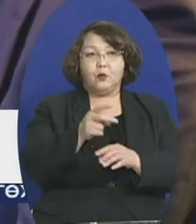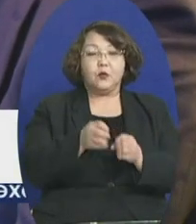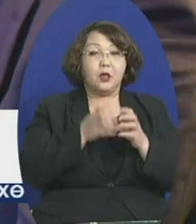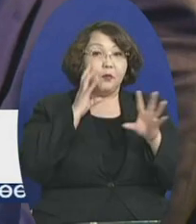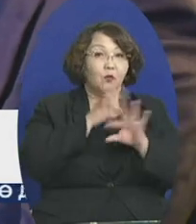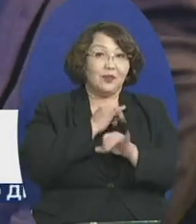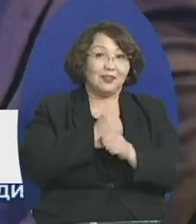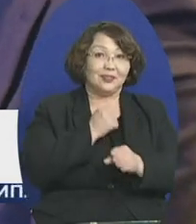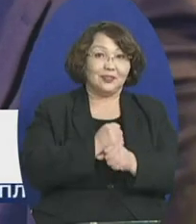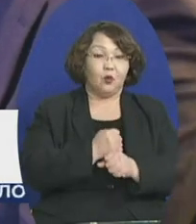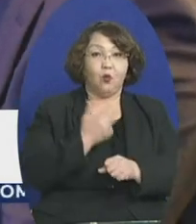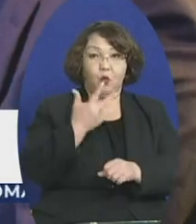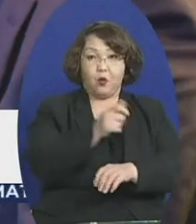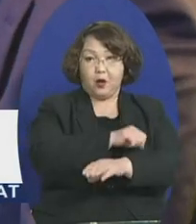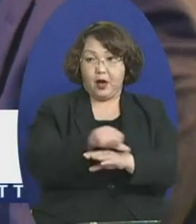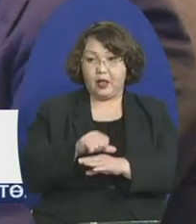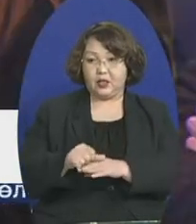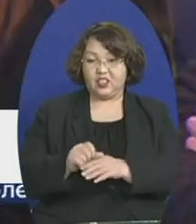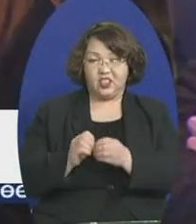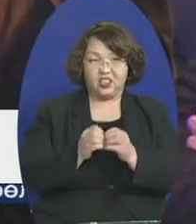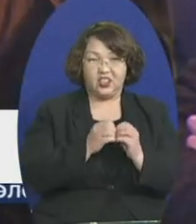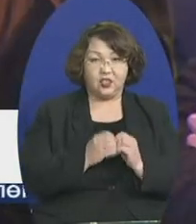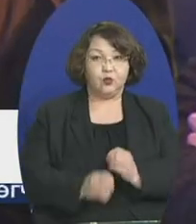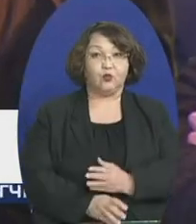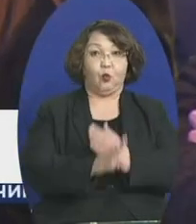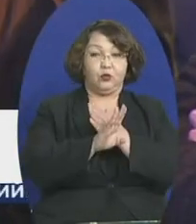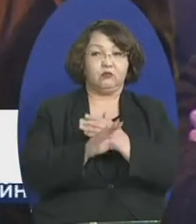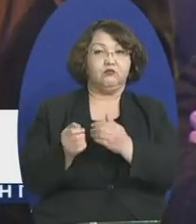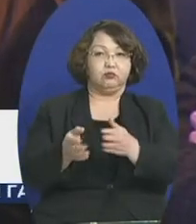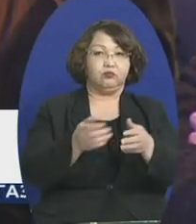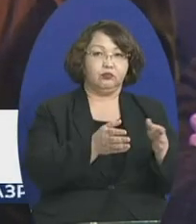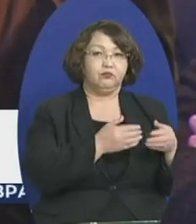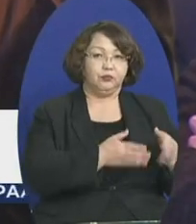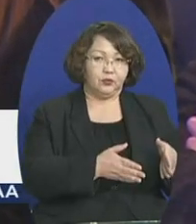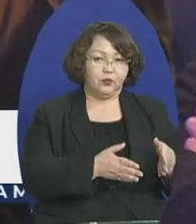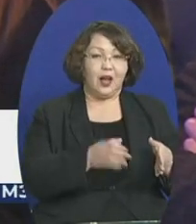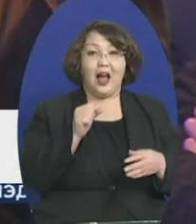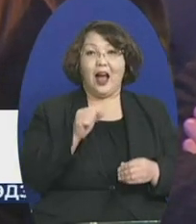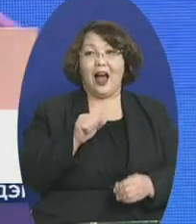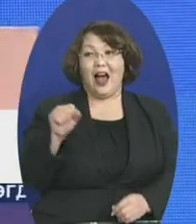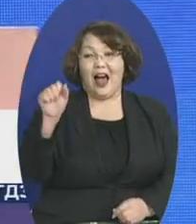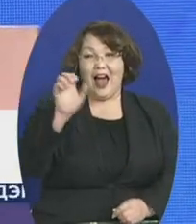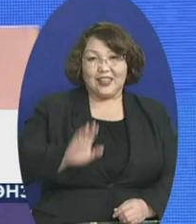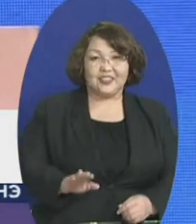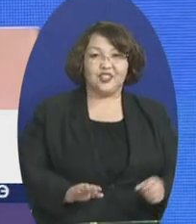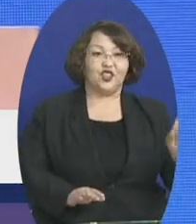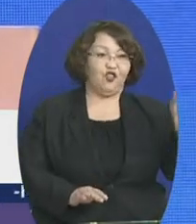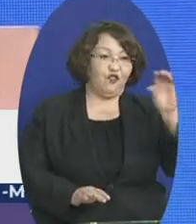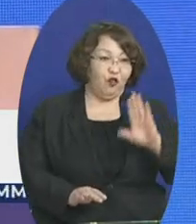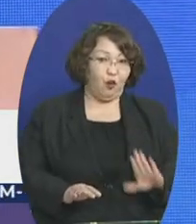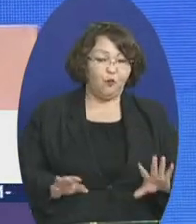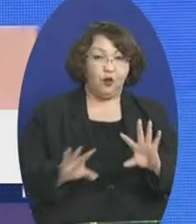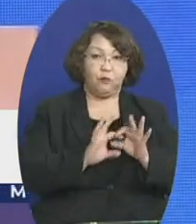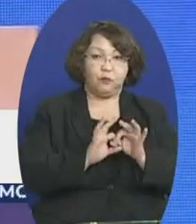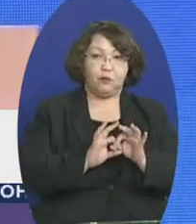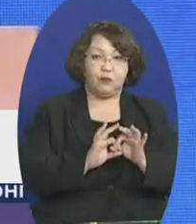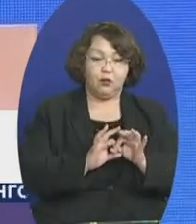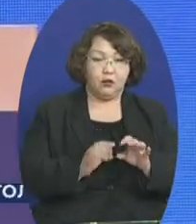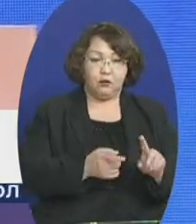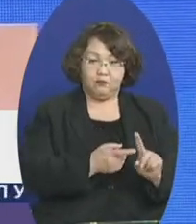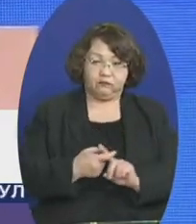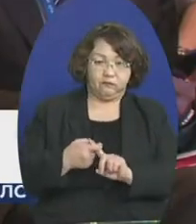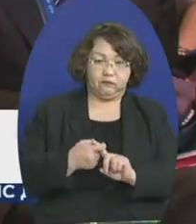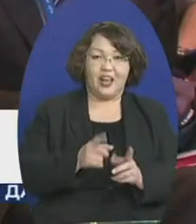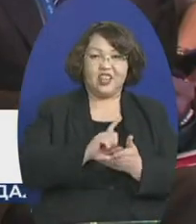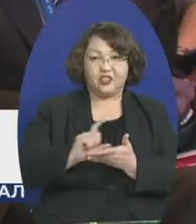3 бомбын цогцлбор бүрэн дуусч ашиглалтанд ороод байна. Энэ мэт Ази Европыг холбосон баруун болон зүүн коридор экспорт импортын